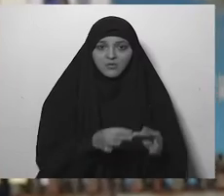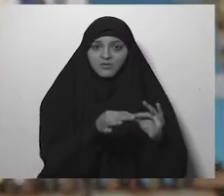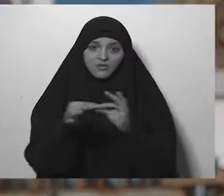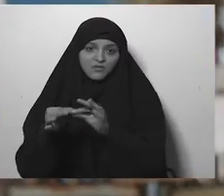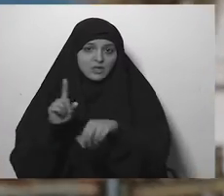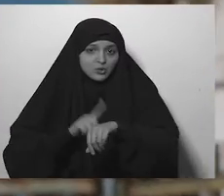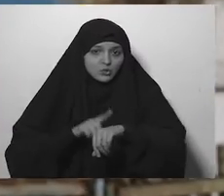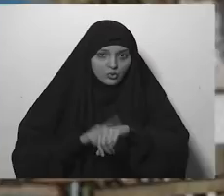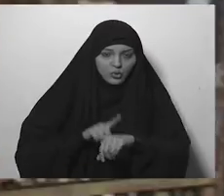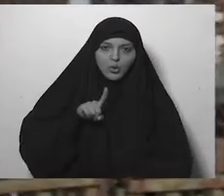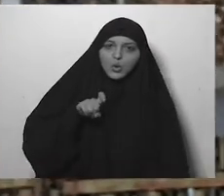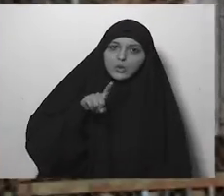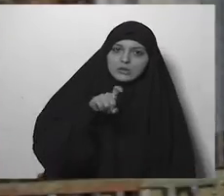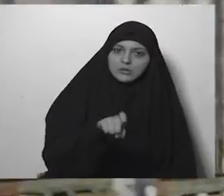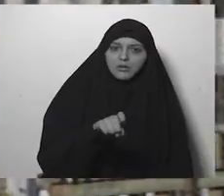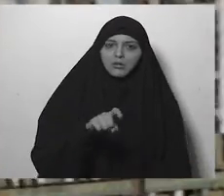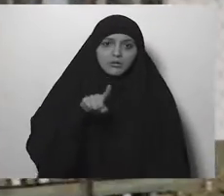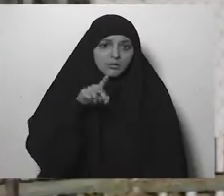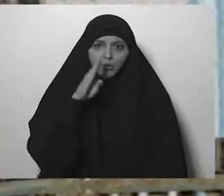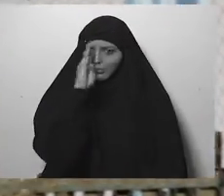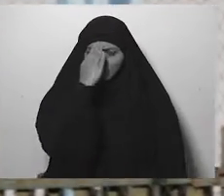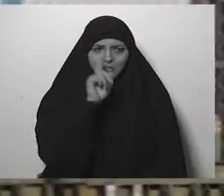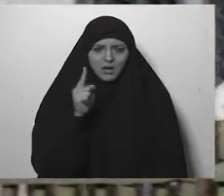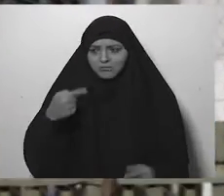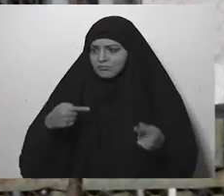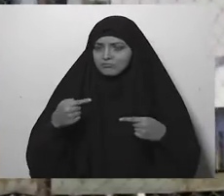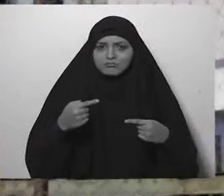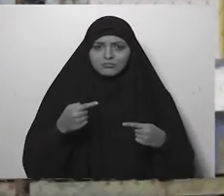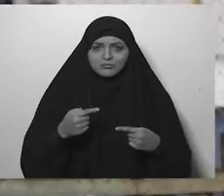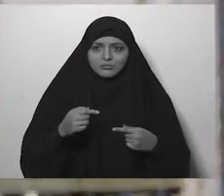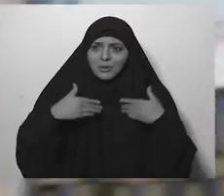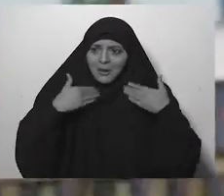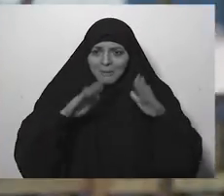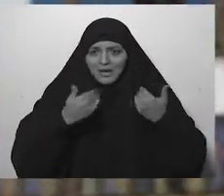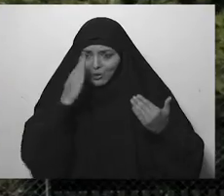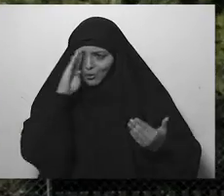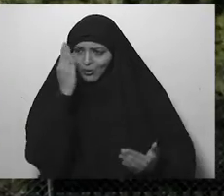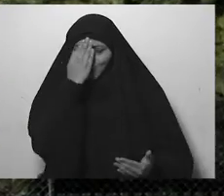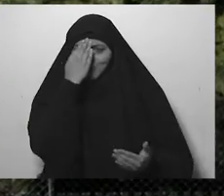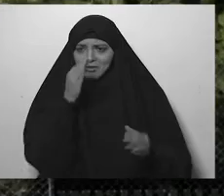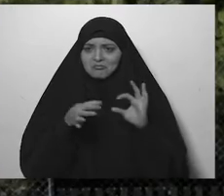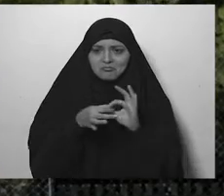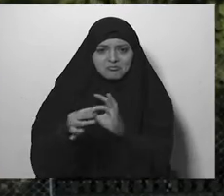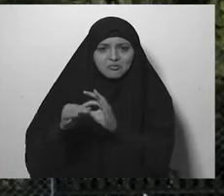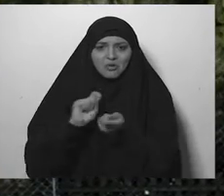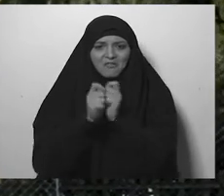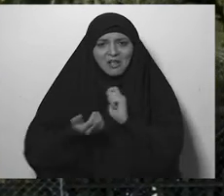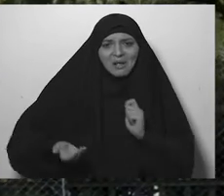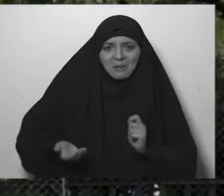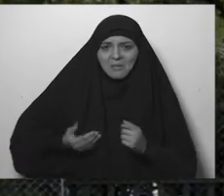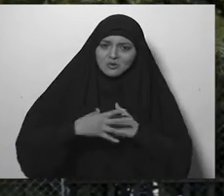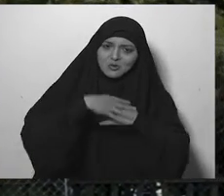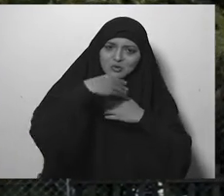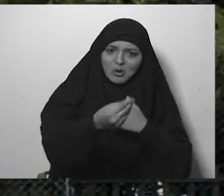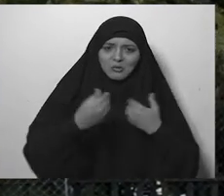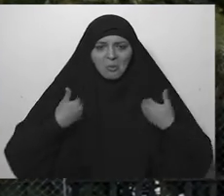Au fil du temps, les enquêteurs, qui ne se connaissaient pas pour la plupart d'entre eux, commençaient à tisser des liens. Prenaient des cafés ensemble,